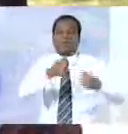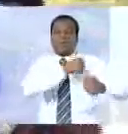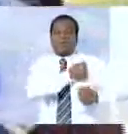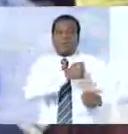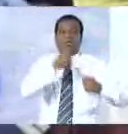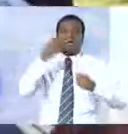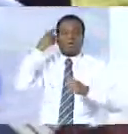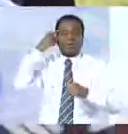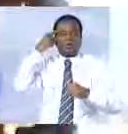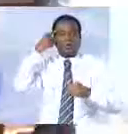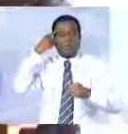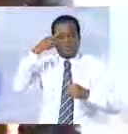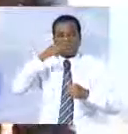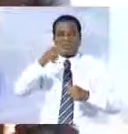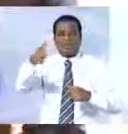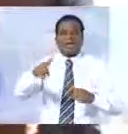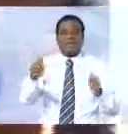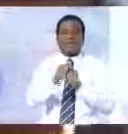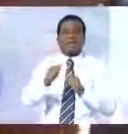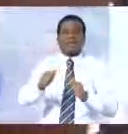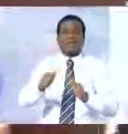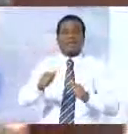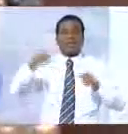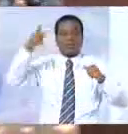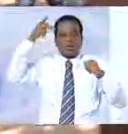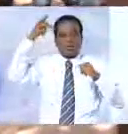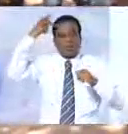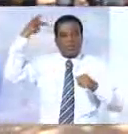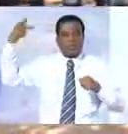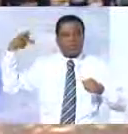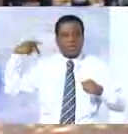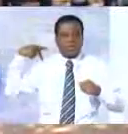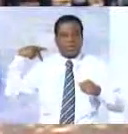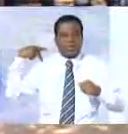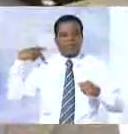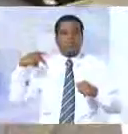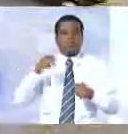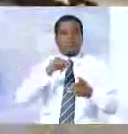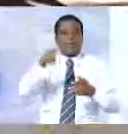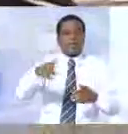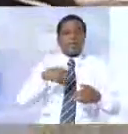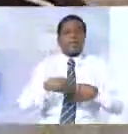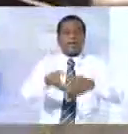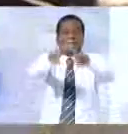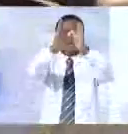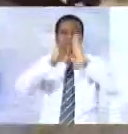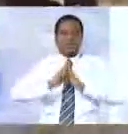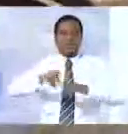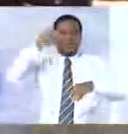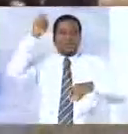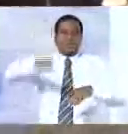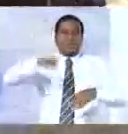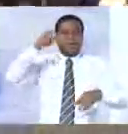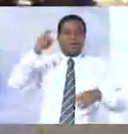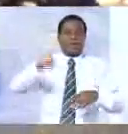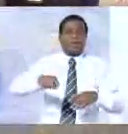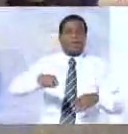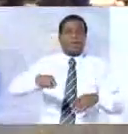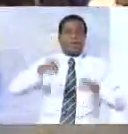ce geste, avec à leur tête le préfet Ousmane Koulibaly. Ce dernier a exhorté les bénéficiaires de ce